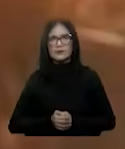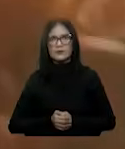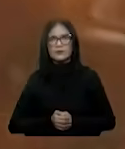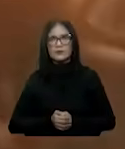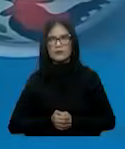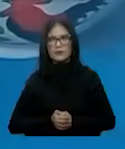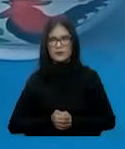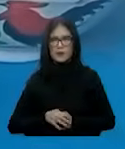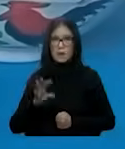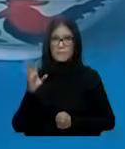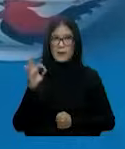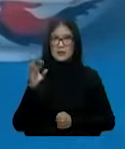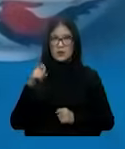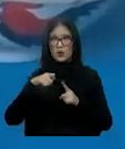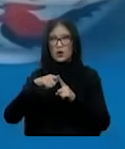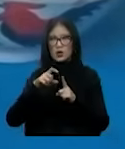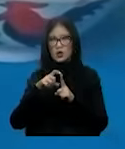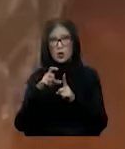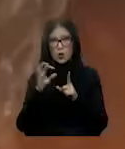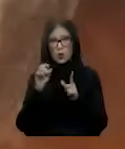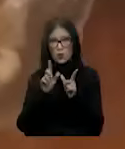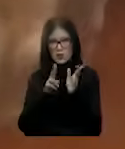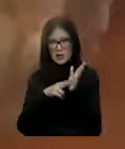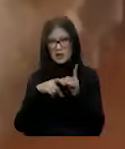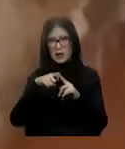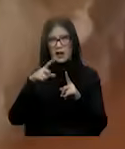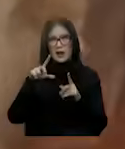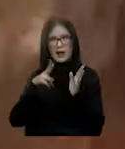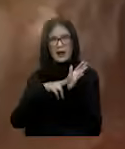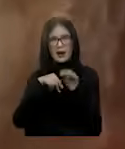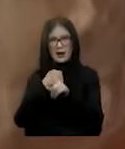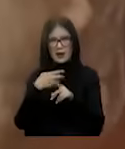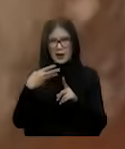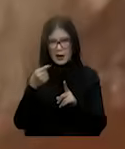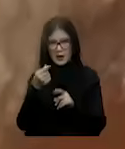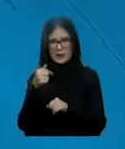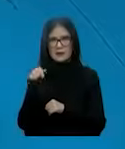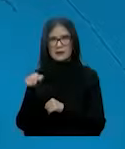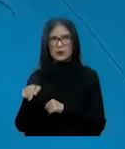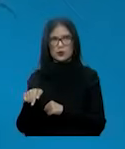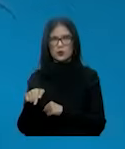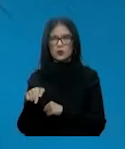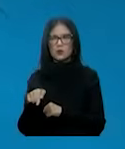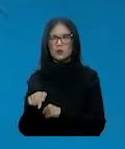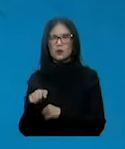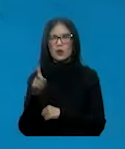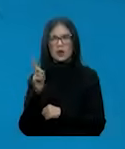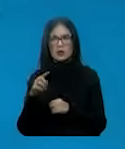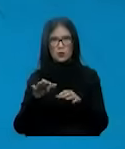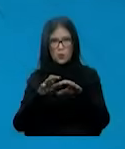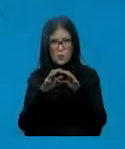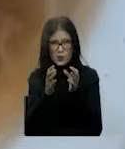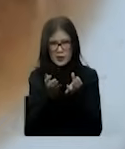Bakso Klenger Doer, begitulah nama bakso super jumbo yang populer di kawasan Dempet, Demak, Jawa Tengah. Karena ukurannya